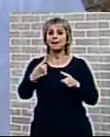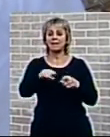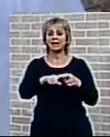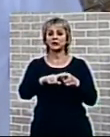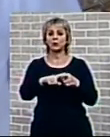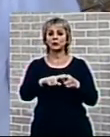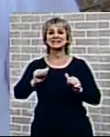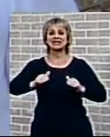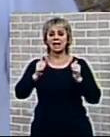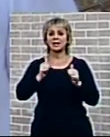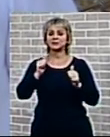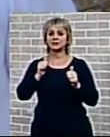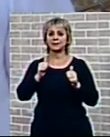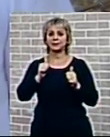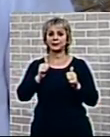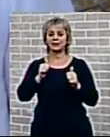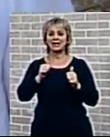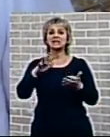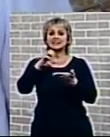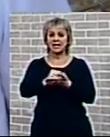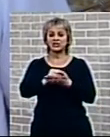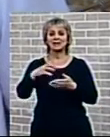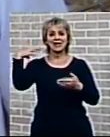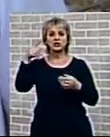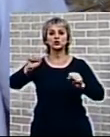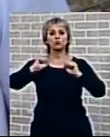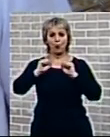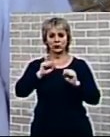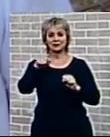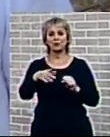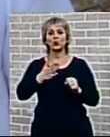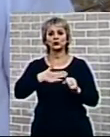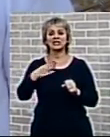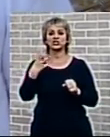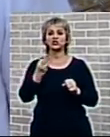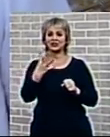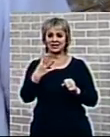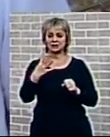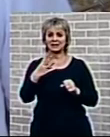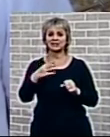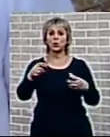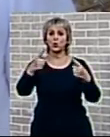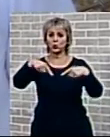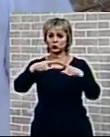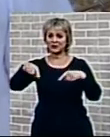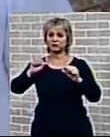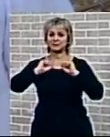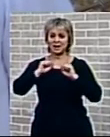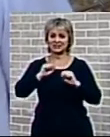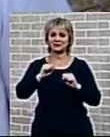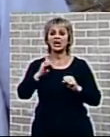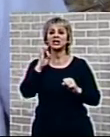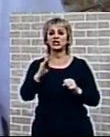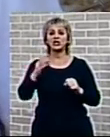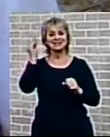Поэтому стараемся занять кадет спортом. У нас 14 кружков спортивных